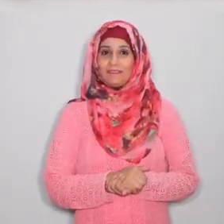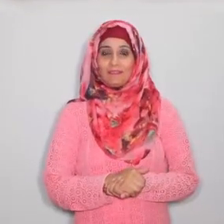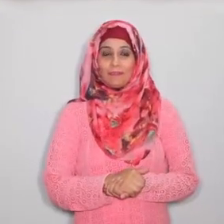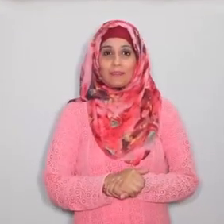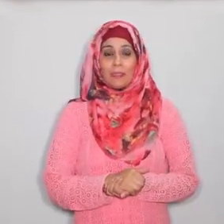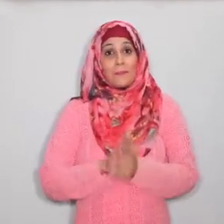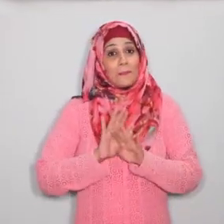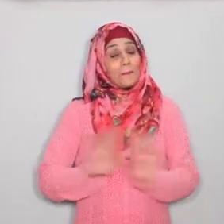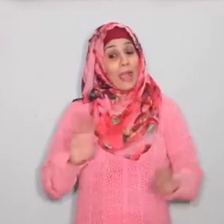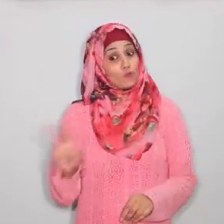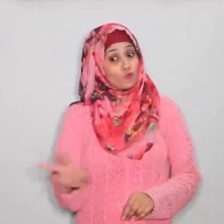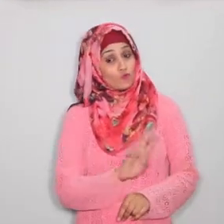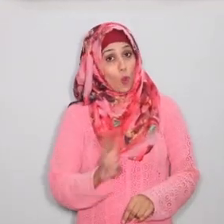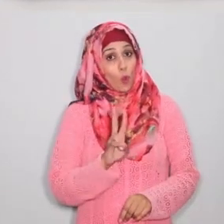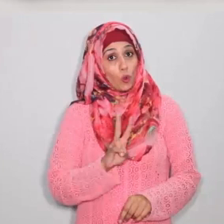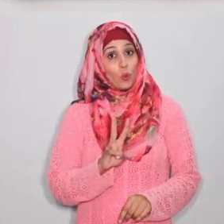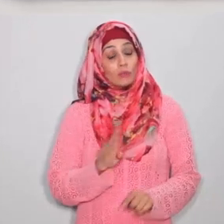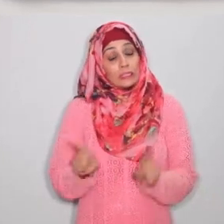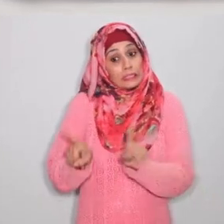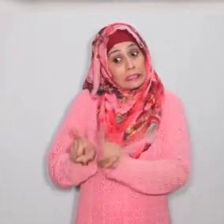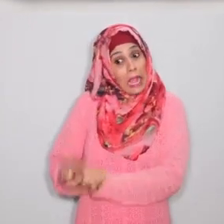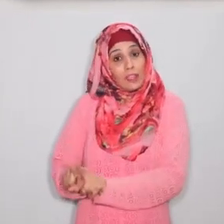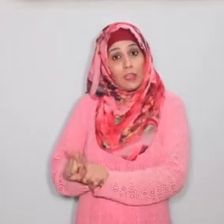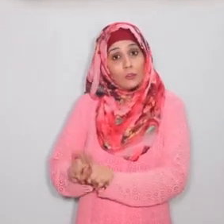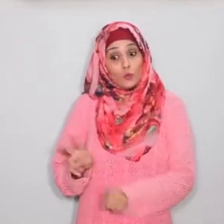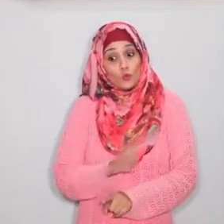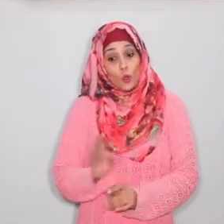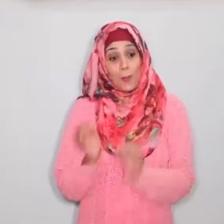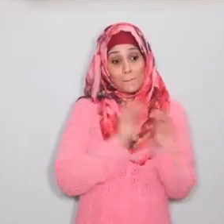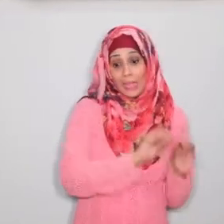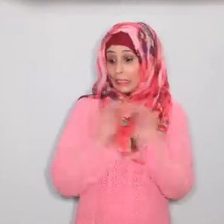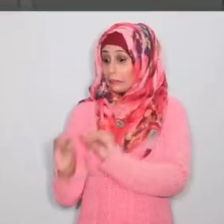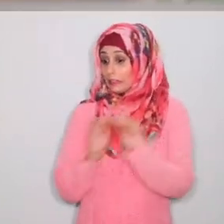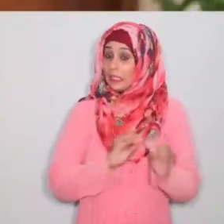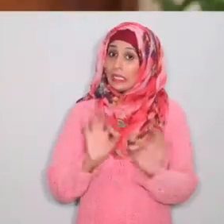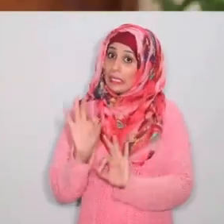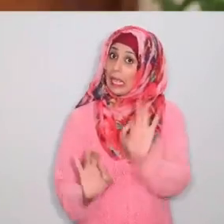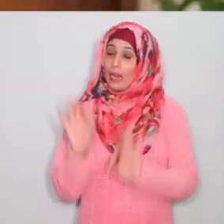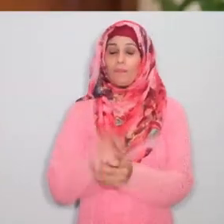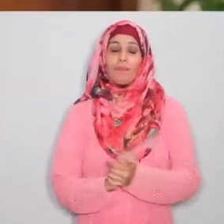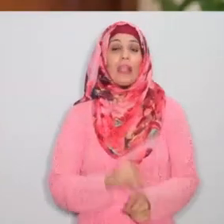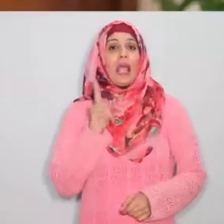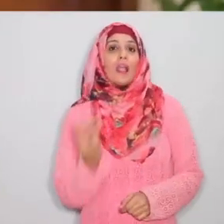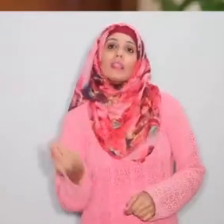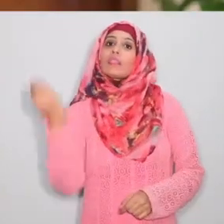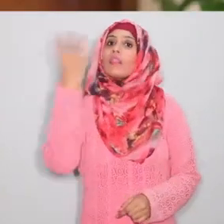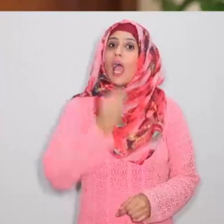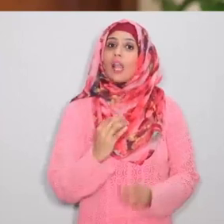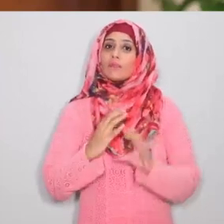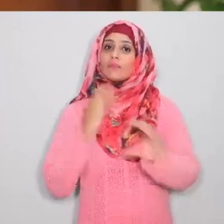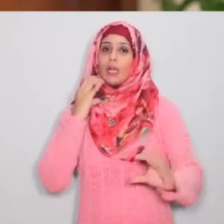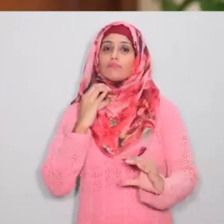बस दोनों मिलजुल कर रहना और एक दूसरे का ख्याल रखना। फिर एक दिन एक वैन